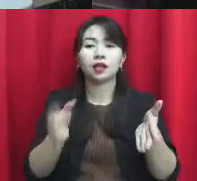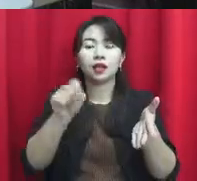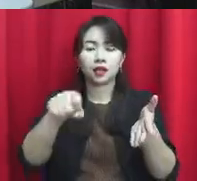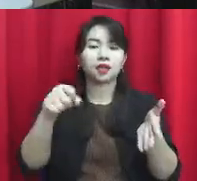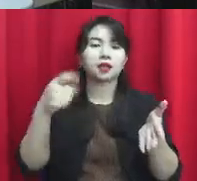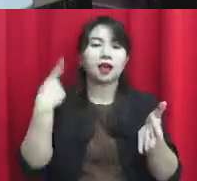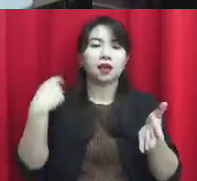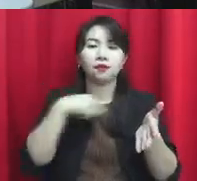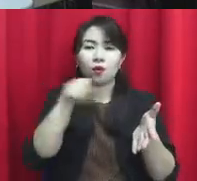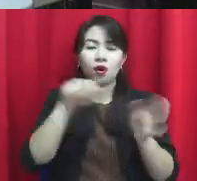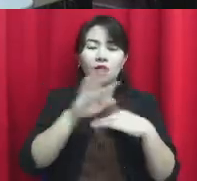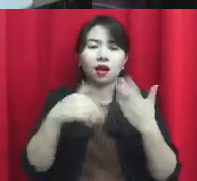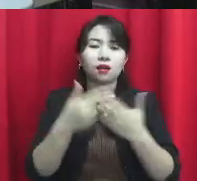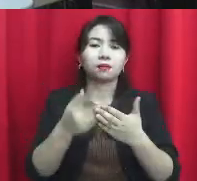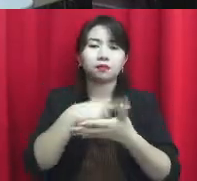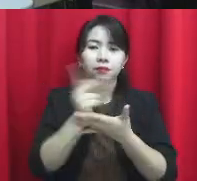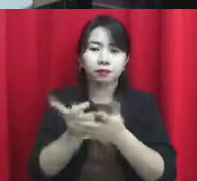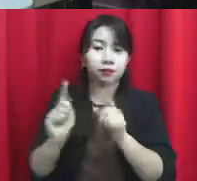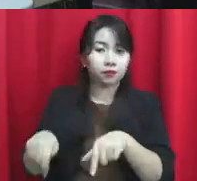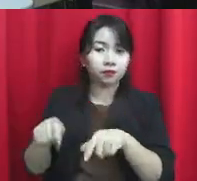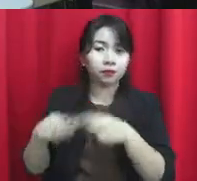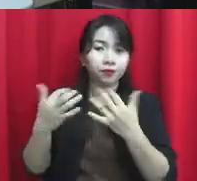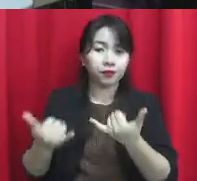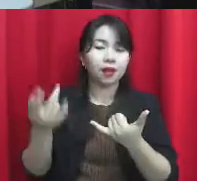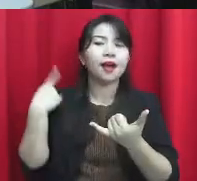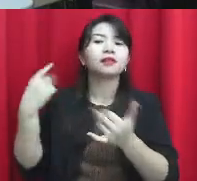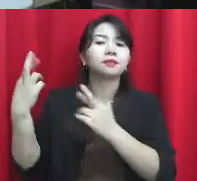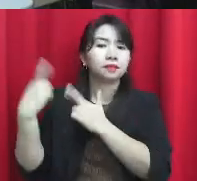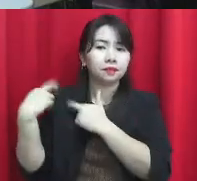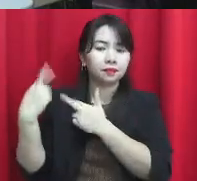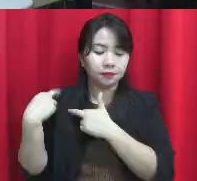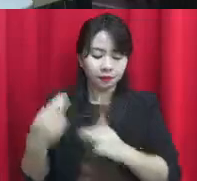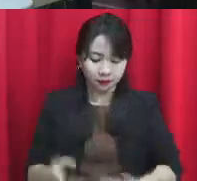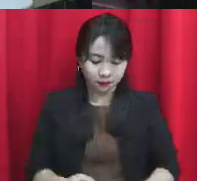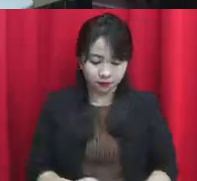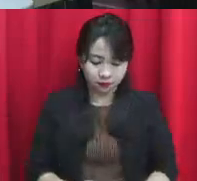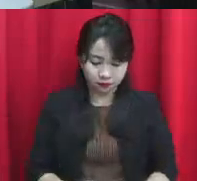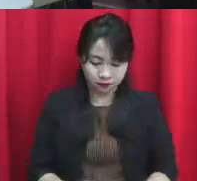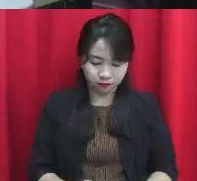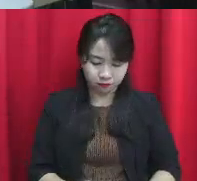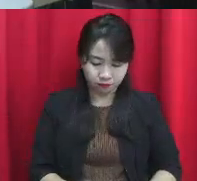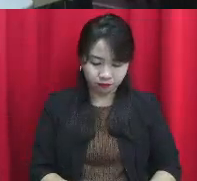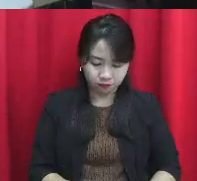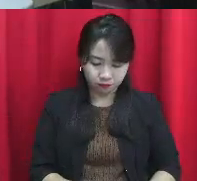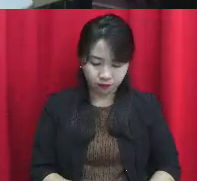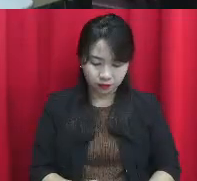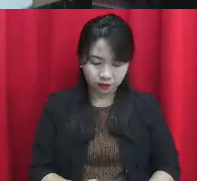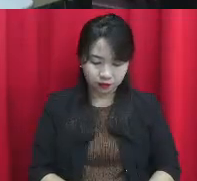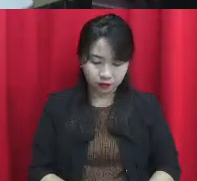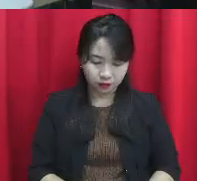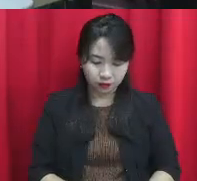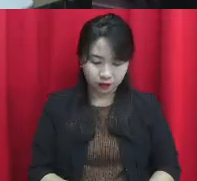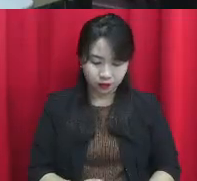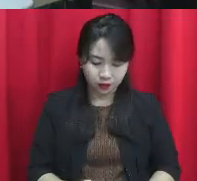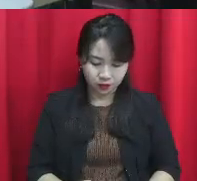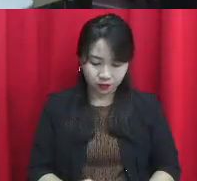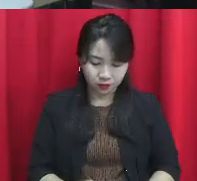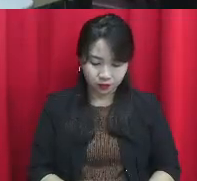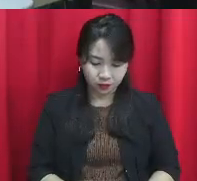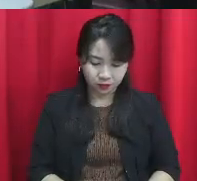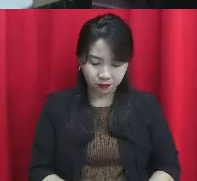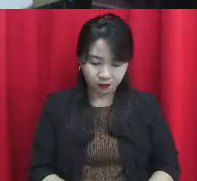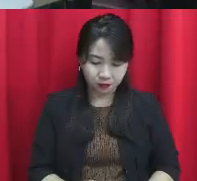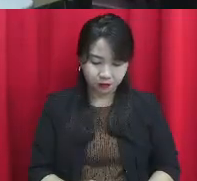no lalo na po dito na pare-parehas dapat meron tayong tungkulin dito na i-follow up natin yong mga